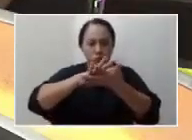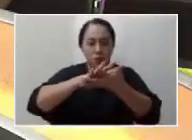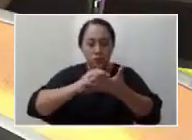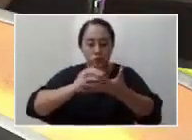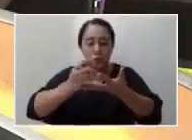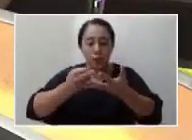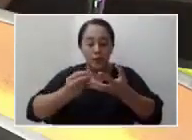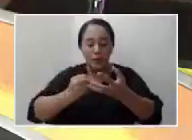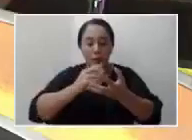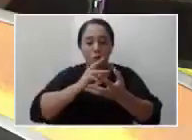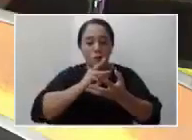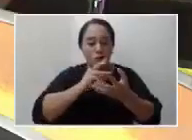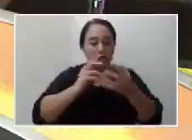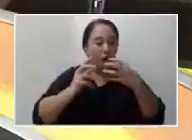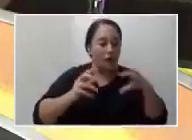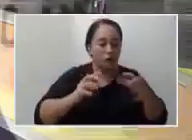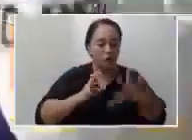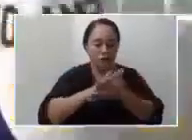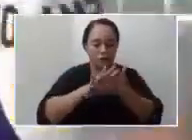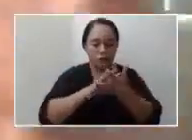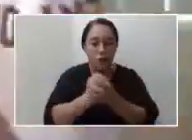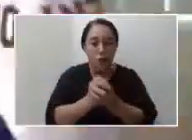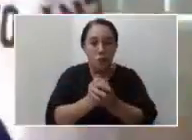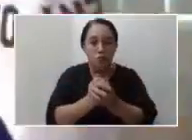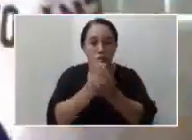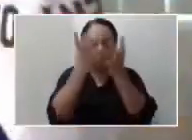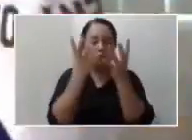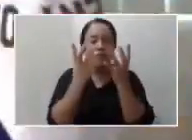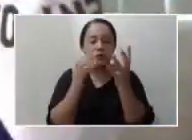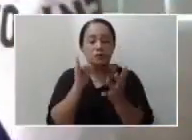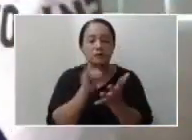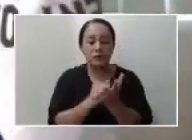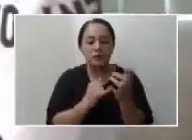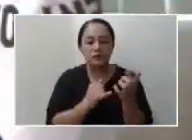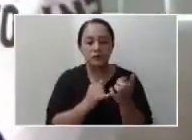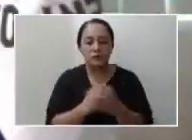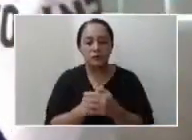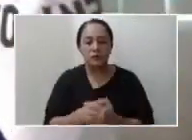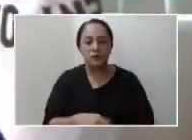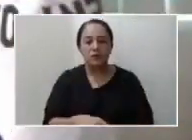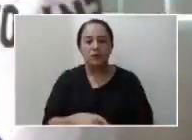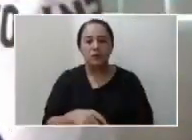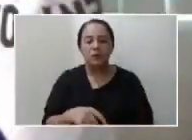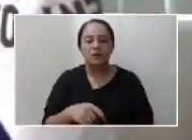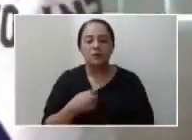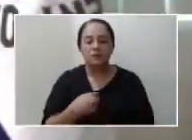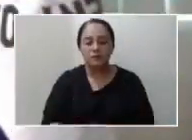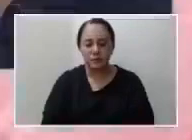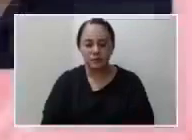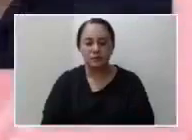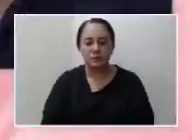Yung pagbuga po kahapon ay mainly sa crater lang ang pagbagsak ng abo. Ang kasalukuyang